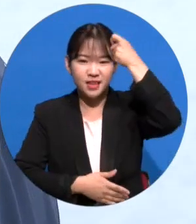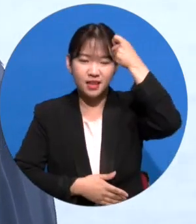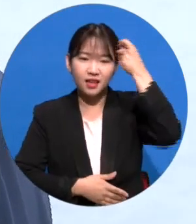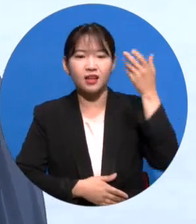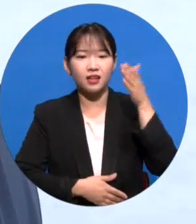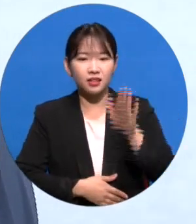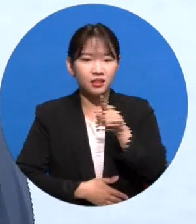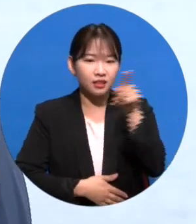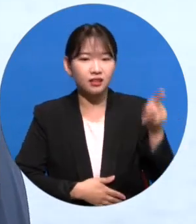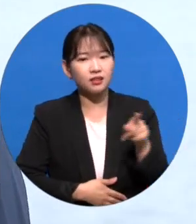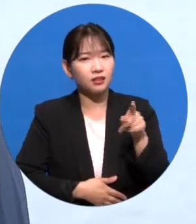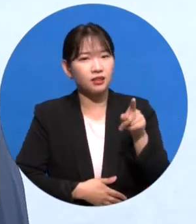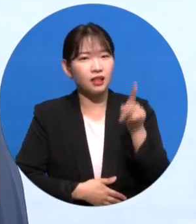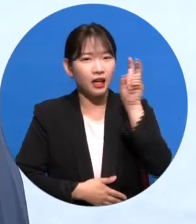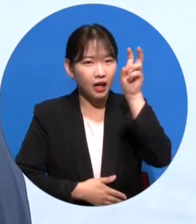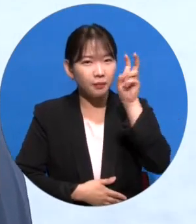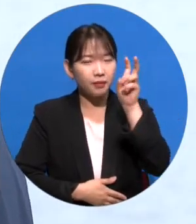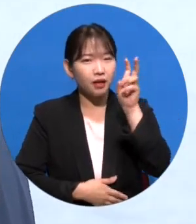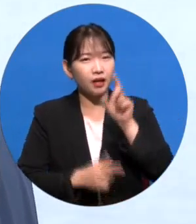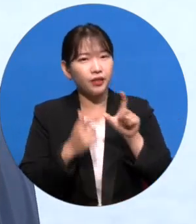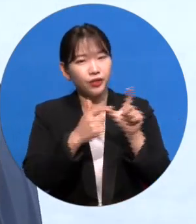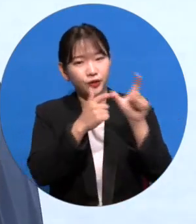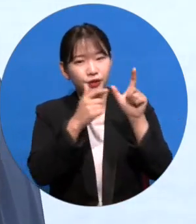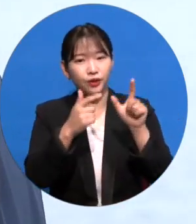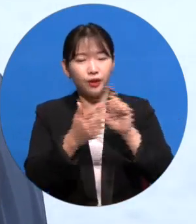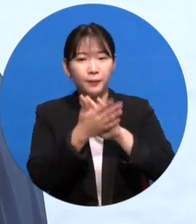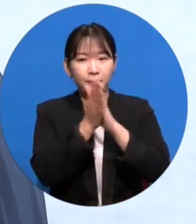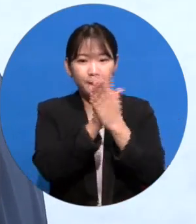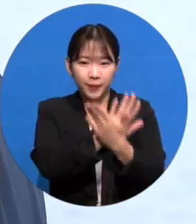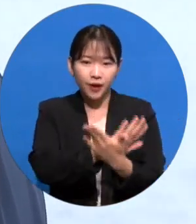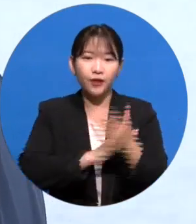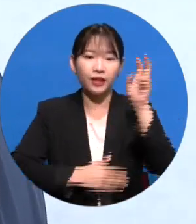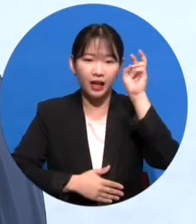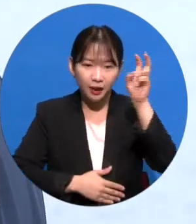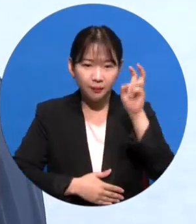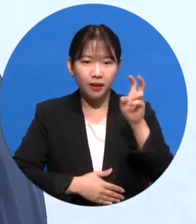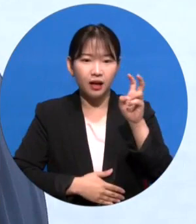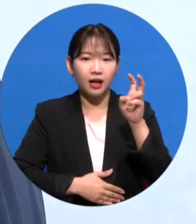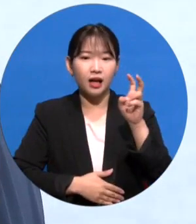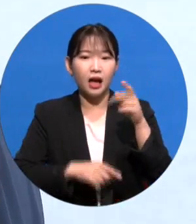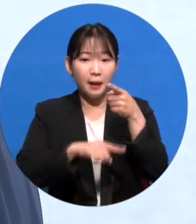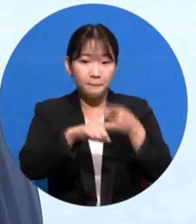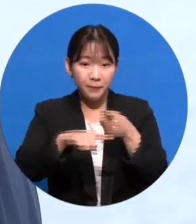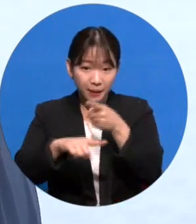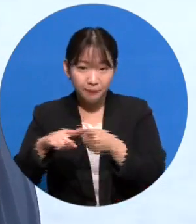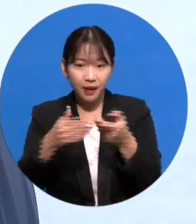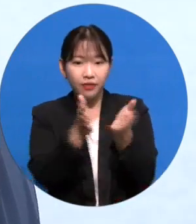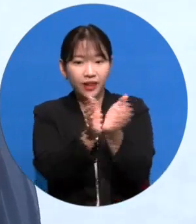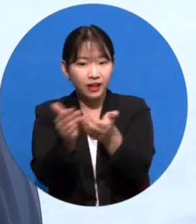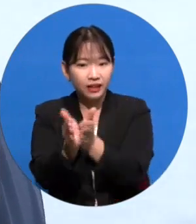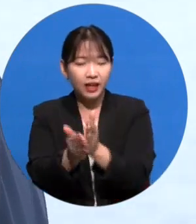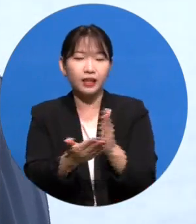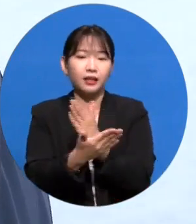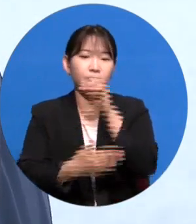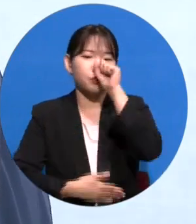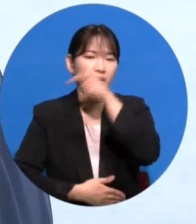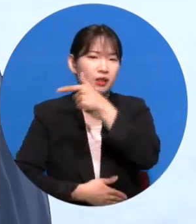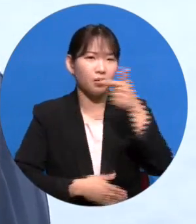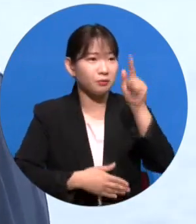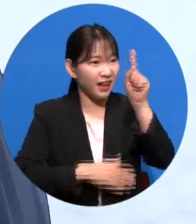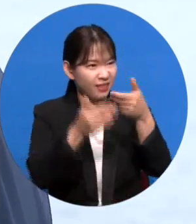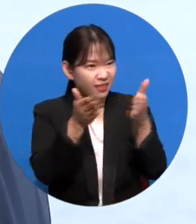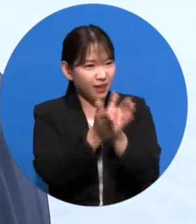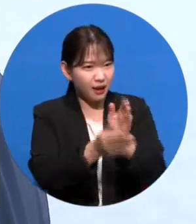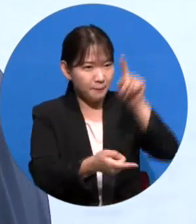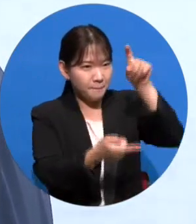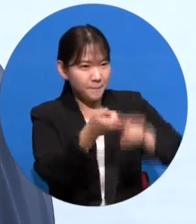근데 그런 것이 이제 뭐 점점 나아지겠지. 이제 이렇게 평등화가 되면 좋지. 너무 지역적으로 몰려. 이제